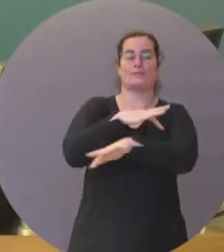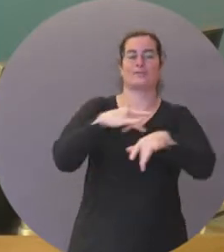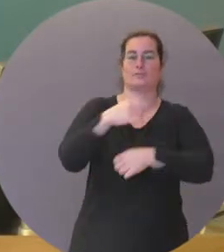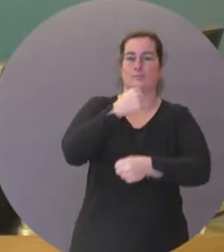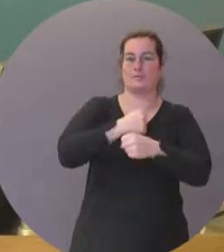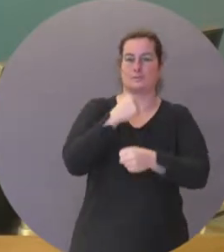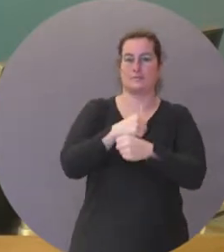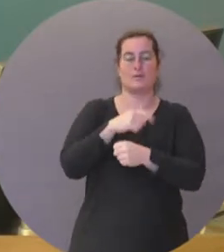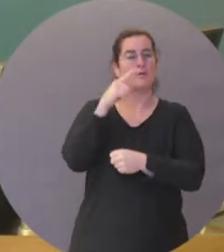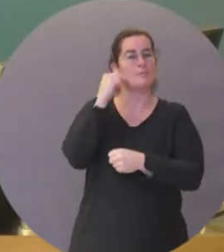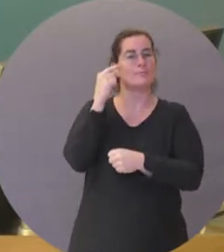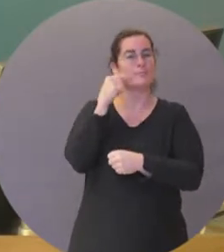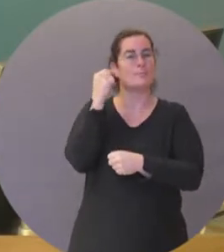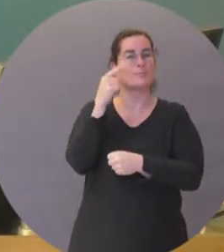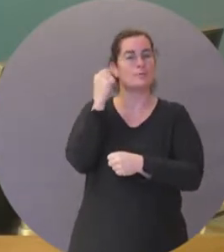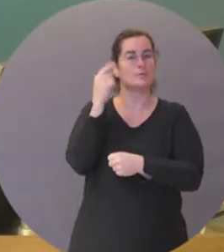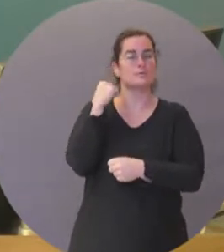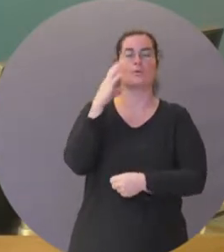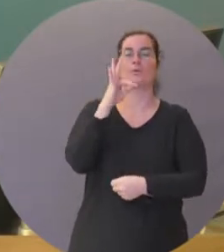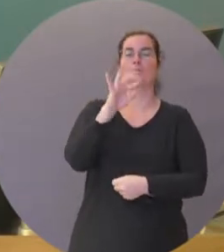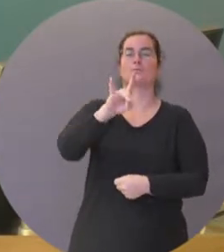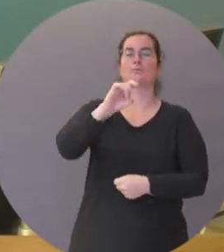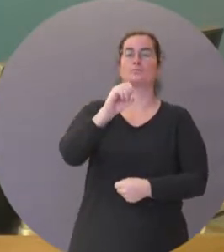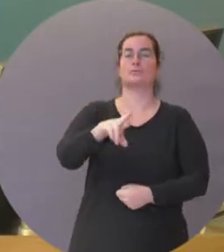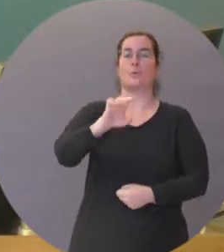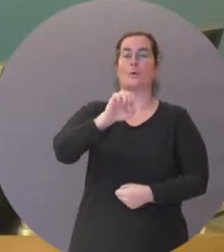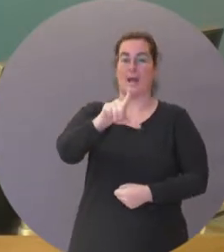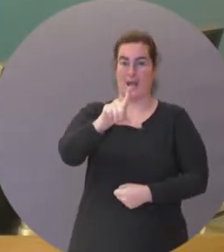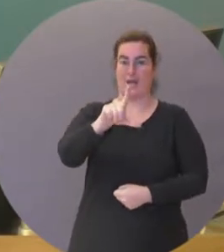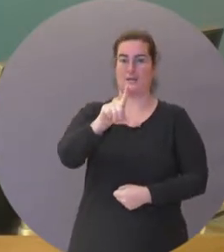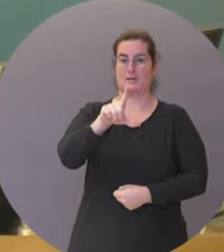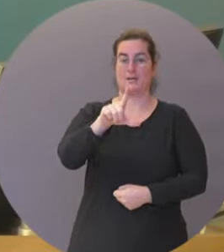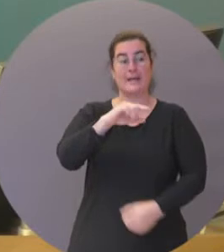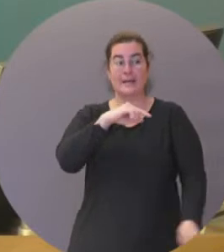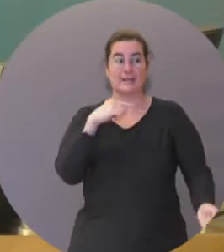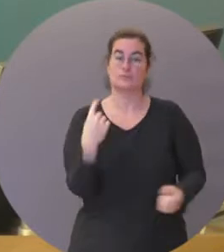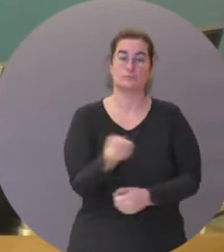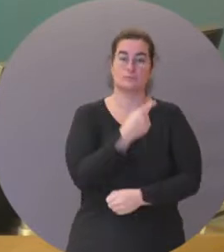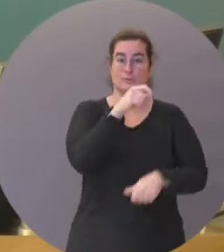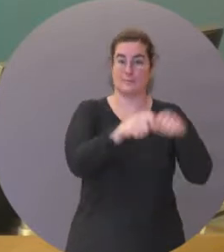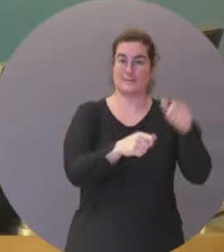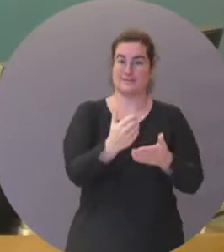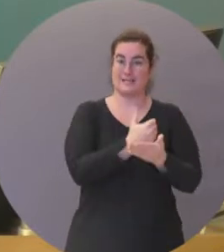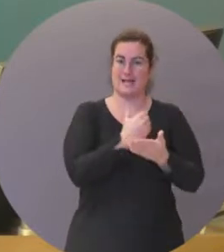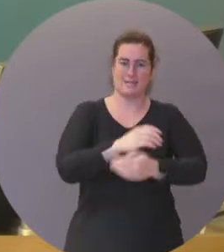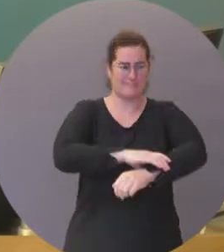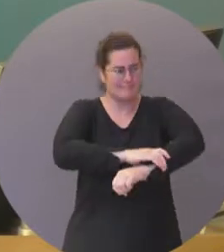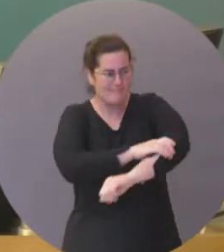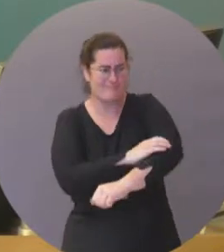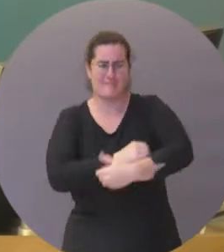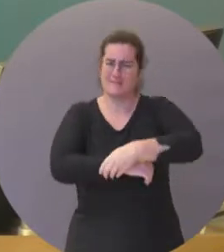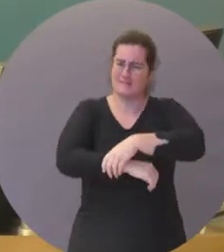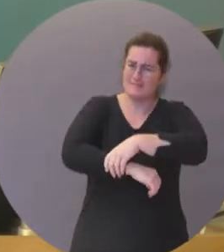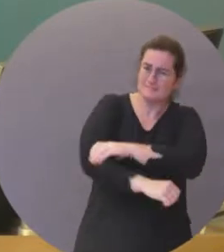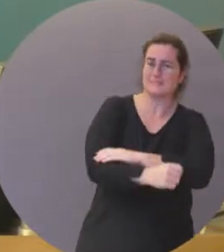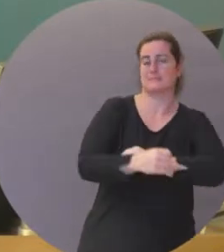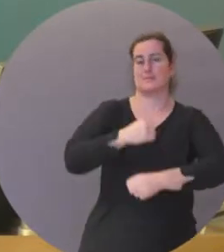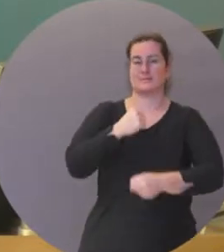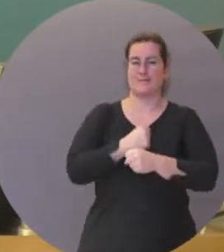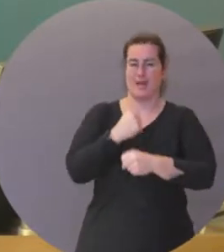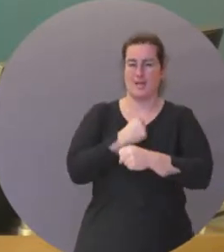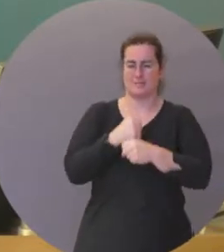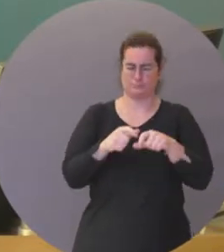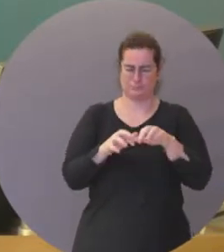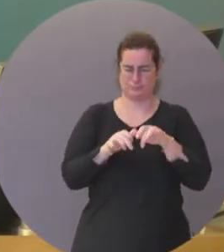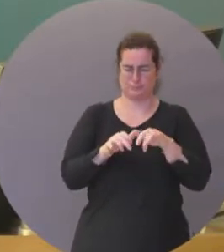Jean-Christophe Thorel tous ces agents se sont mis au travail pour nous sortir le plus rapidement possible de cette